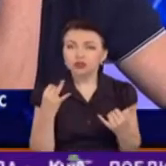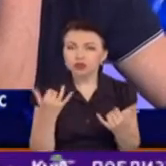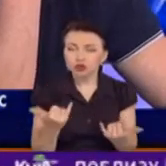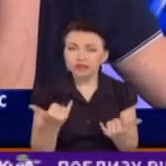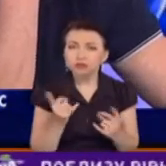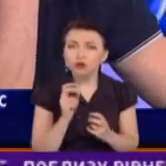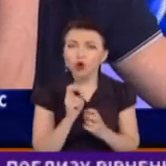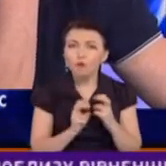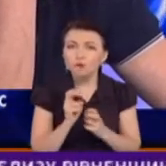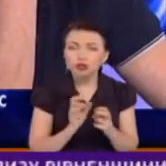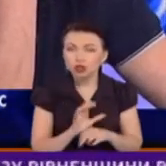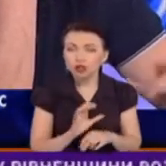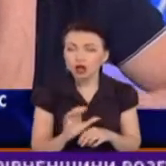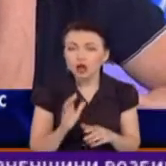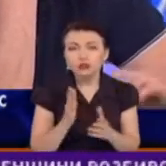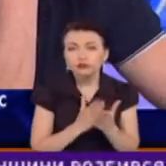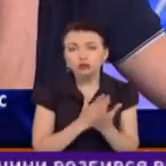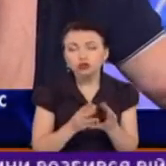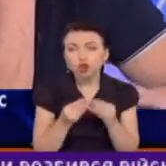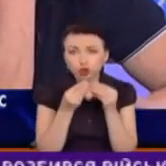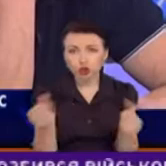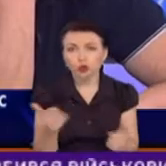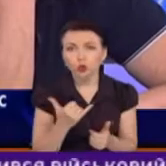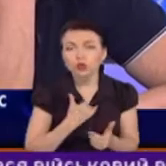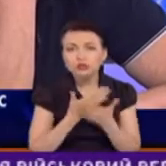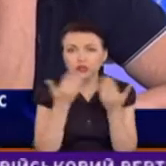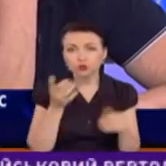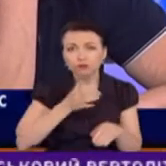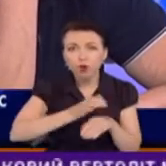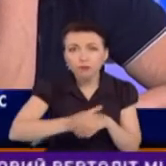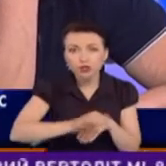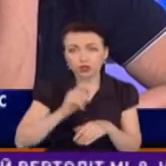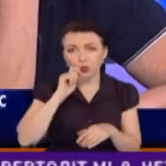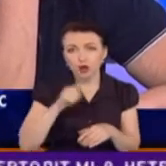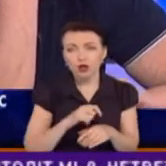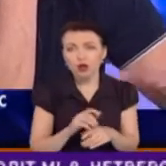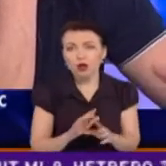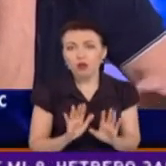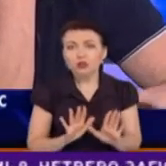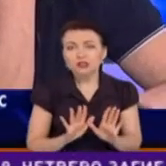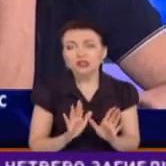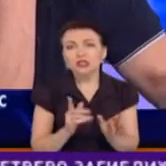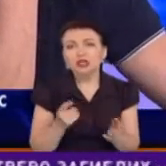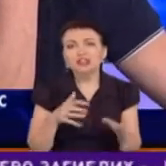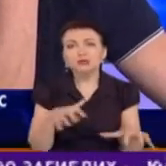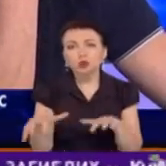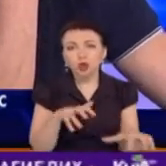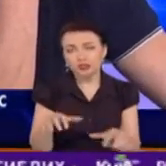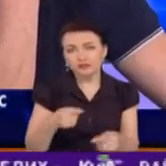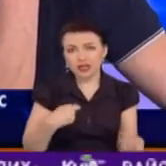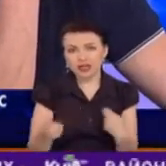наша, она совершенно исчезла. У нас же нет промышленности на Украине. У нас только один спекулятивный рынок.